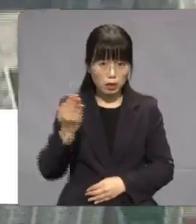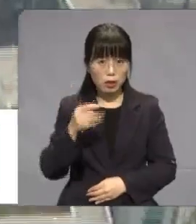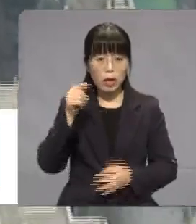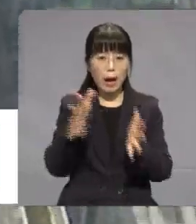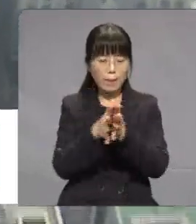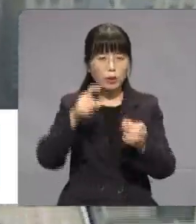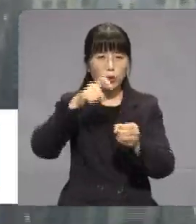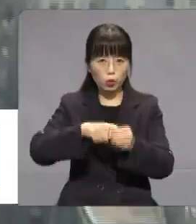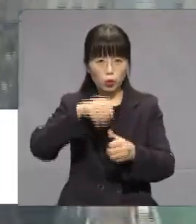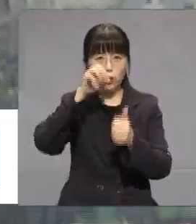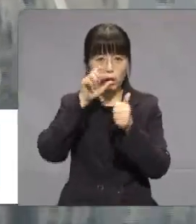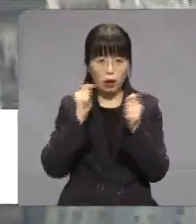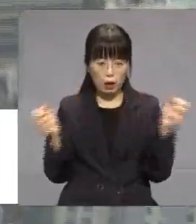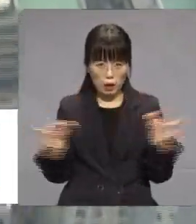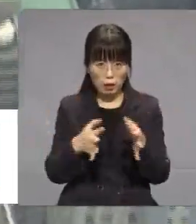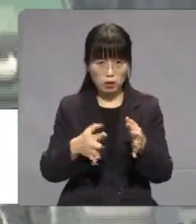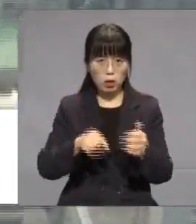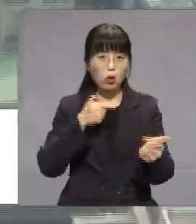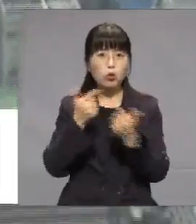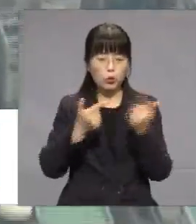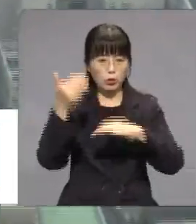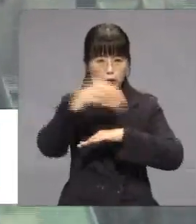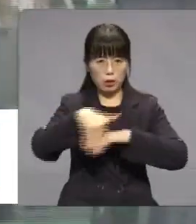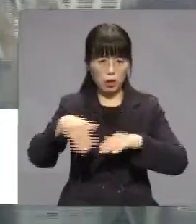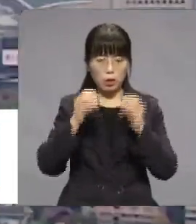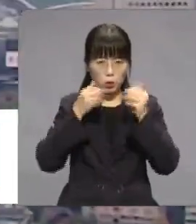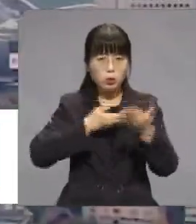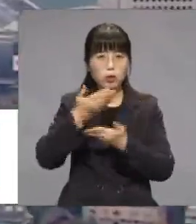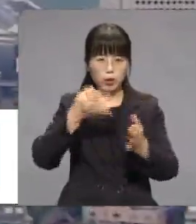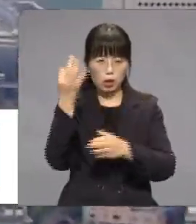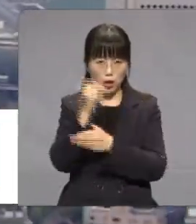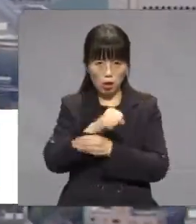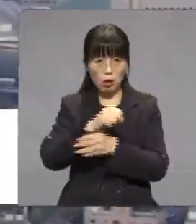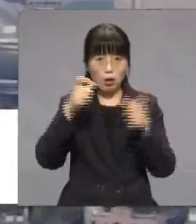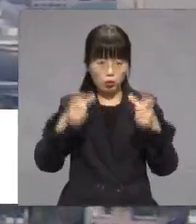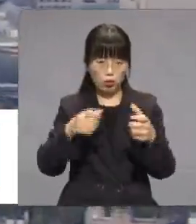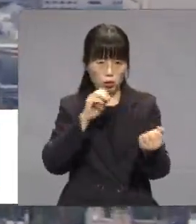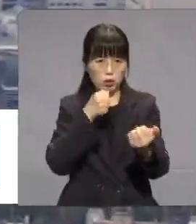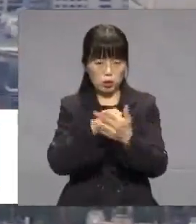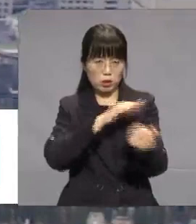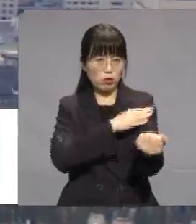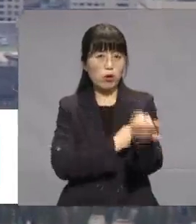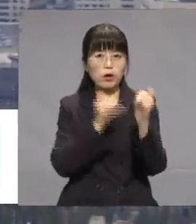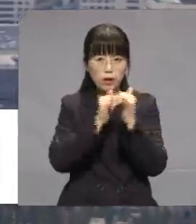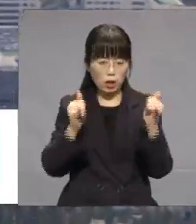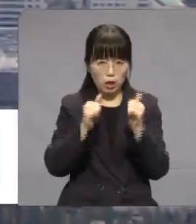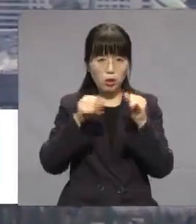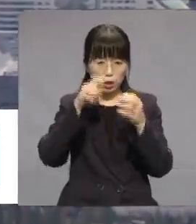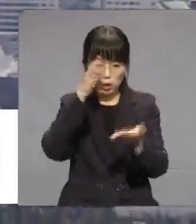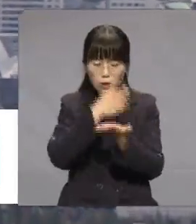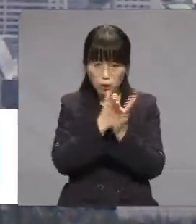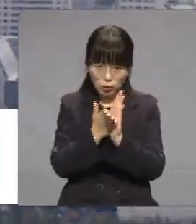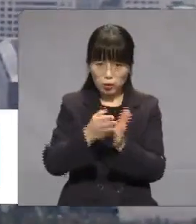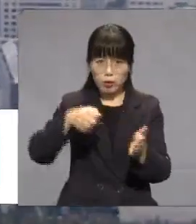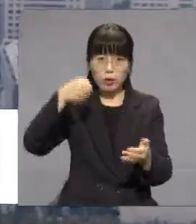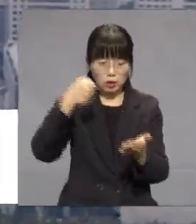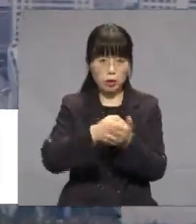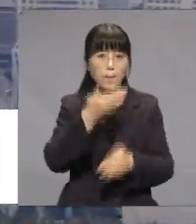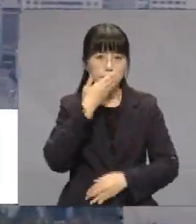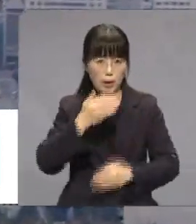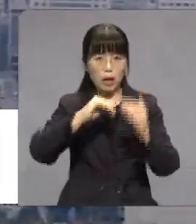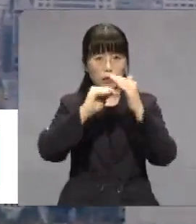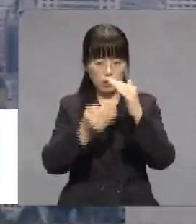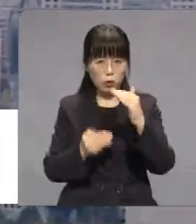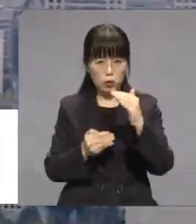아파트 용도로 한정에 조정하기로 했습니다 토지거래 허가 구역 지정권자가 허가 대상 용도와 지목을 정해 지정할 수 있다는